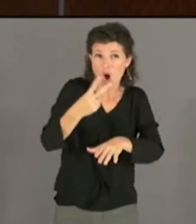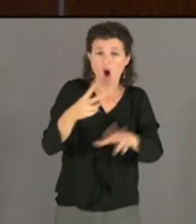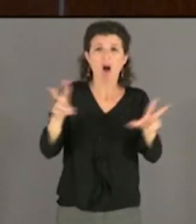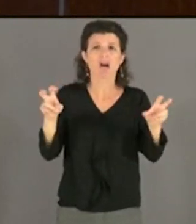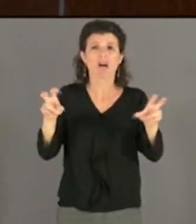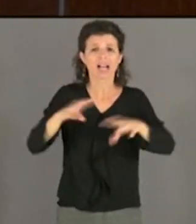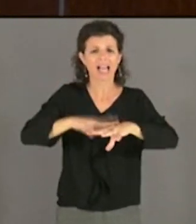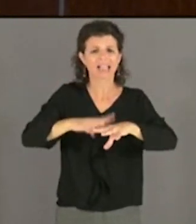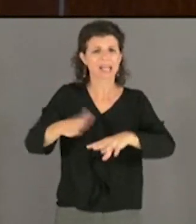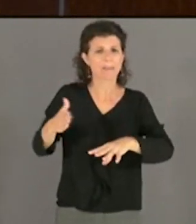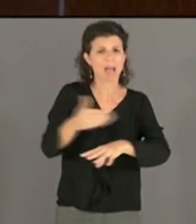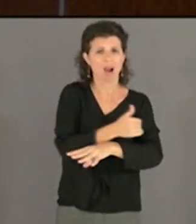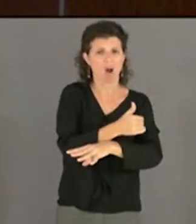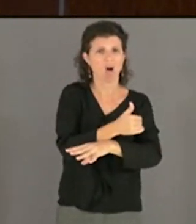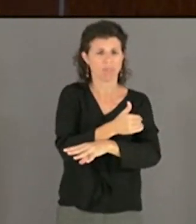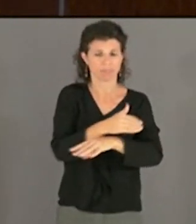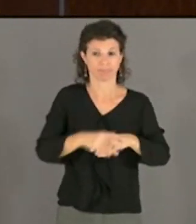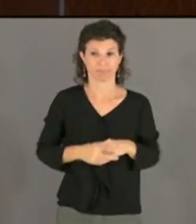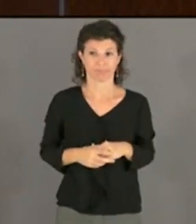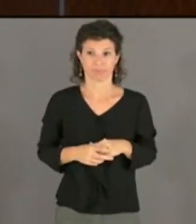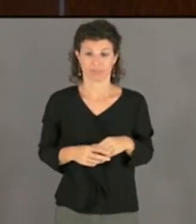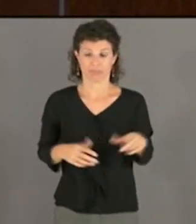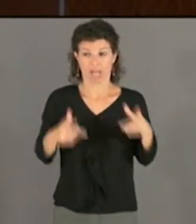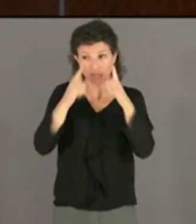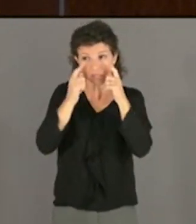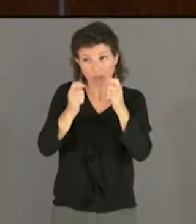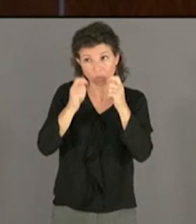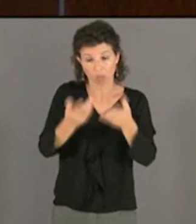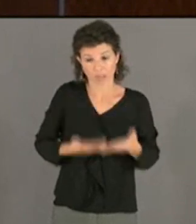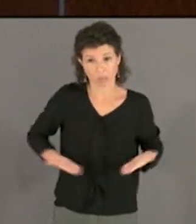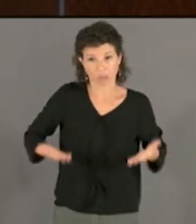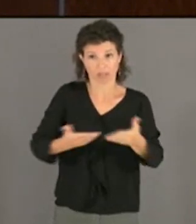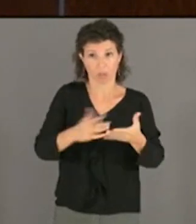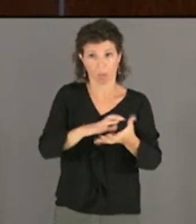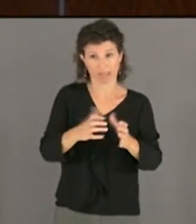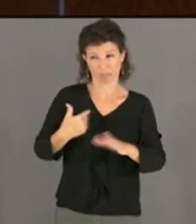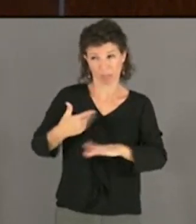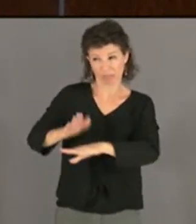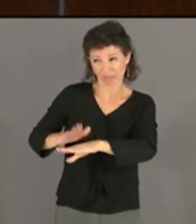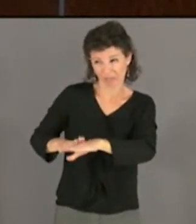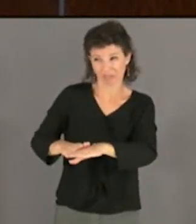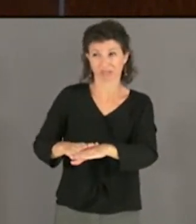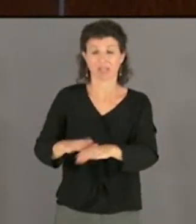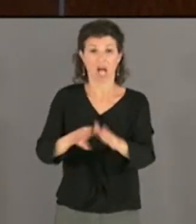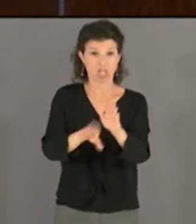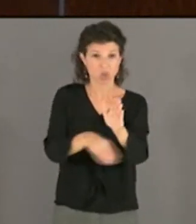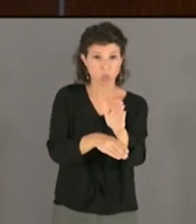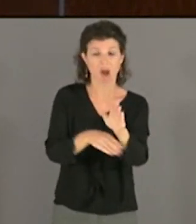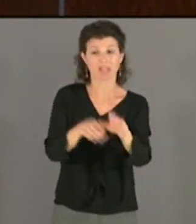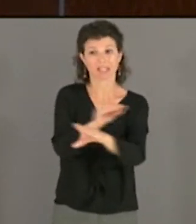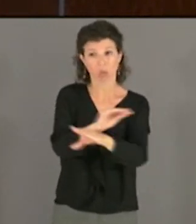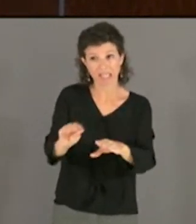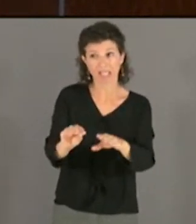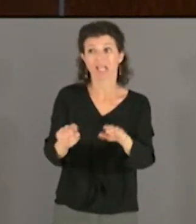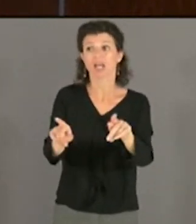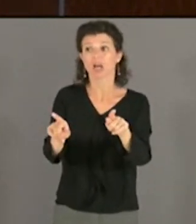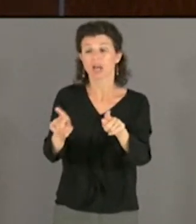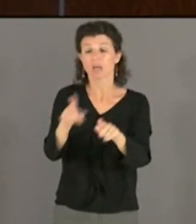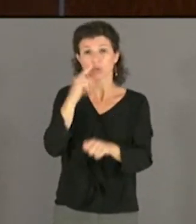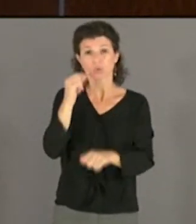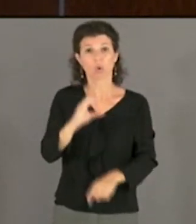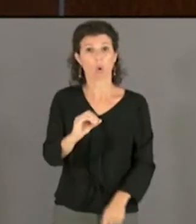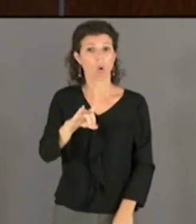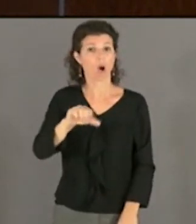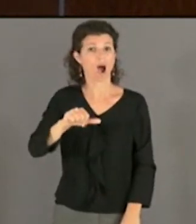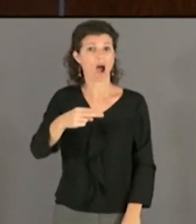résidence Le Campus. J'alerte, je saisis votre adjoint, vous-même, monsieur le maire, et votre adjoint à la sécurité, monsieur Ohanessian, pour